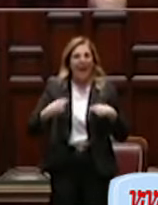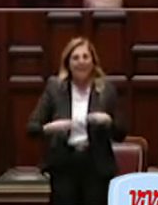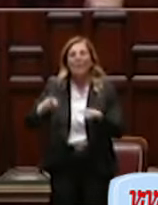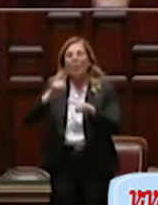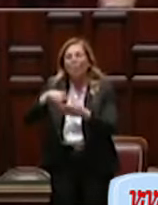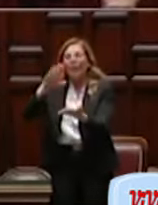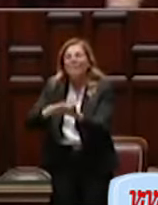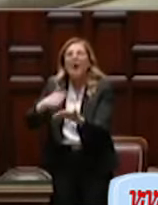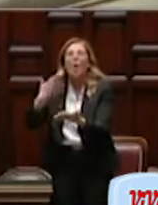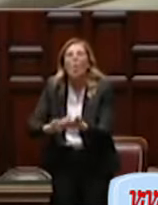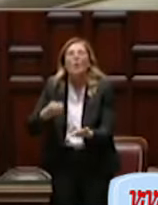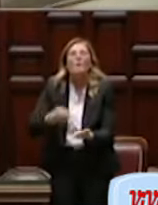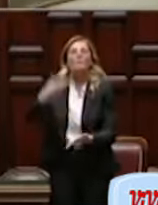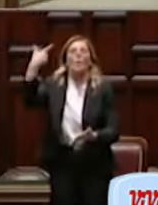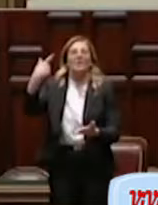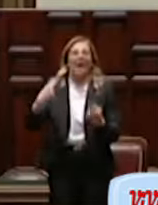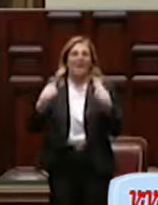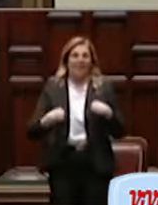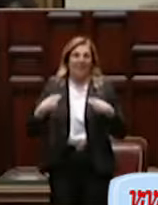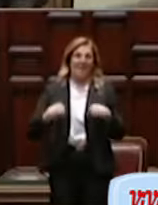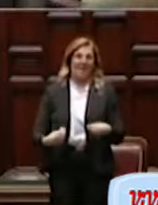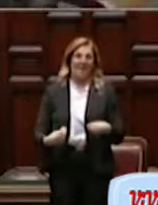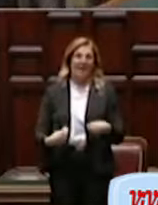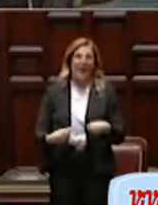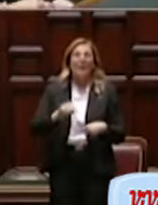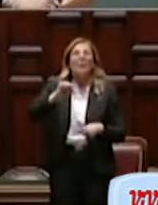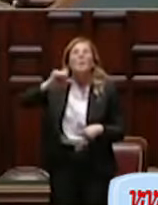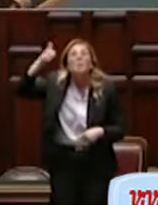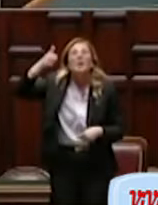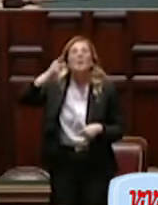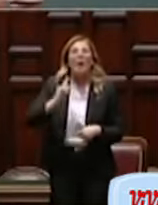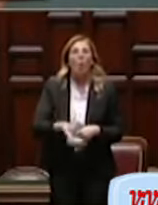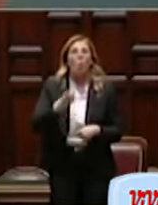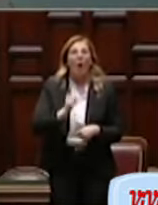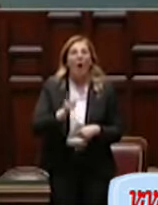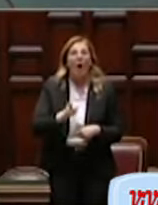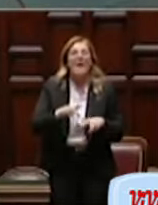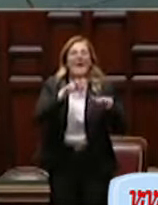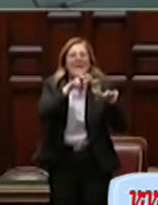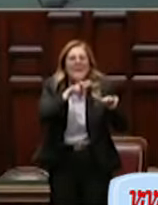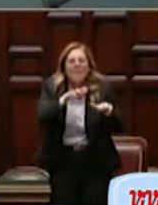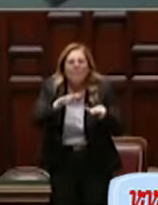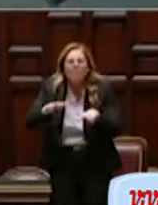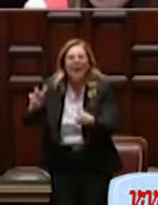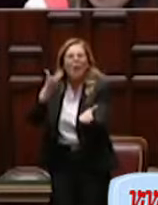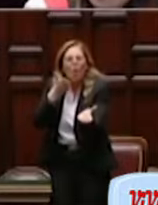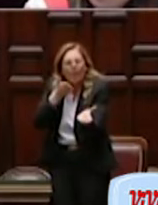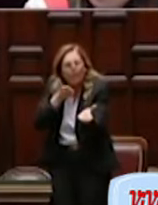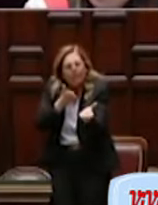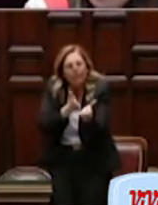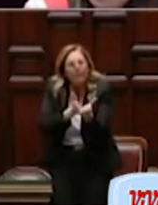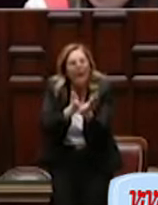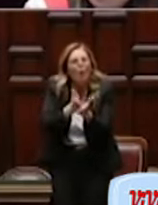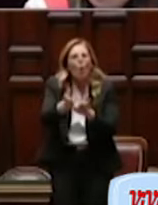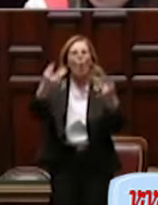fondamentali cui la vita stessa si basa. Primo fa tutti l'impegno ad un percorso verso una